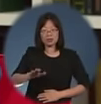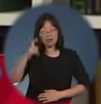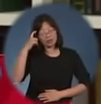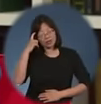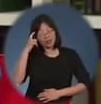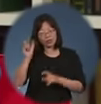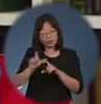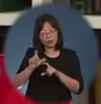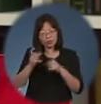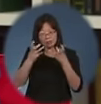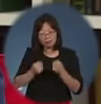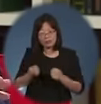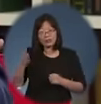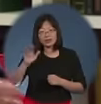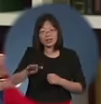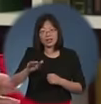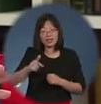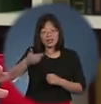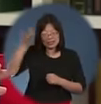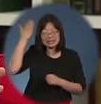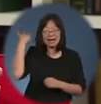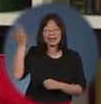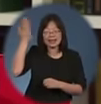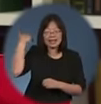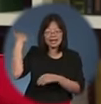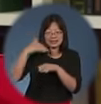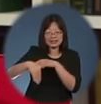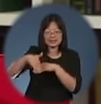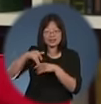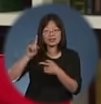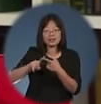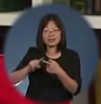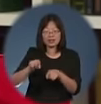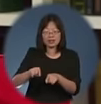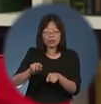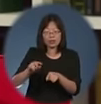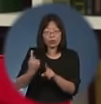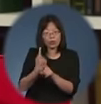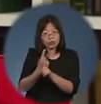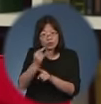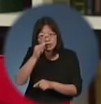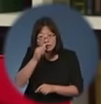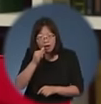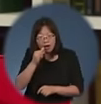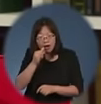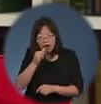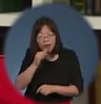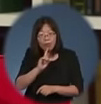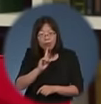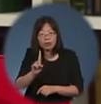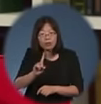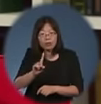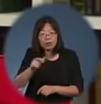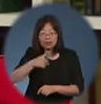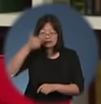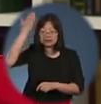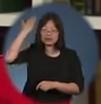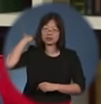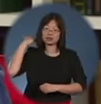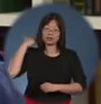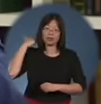고민하다가 그냥 그대로 그때 거니까음 이걸 대면은음 말하자면 그